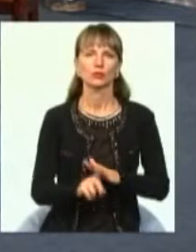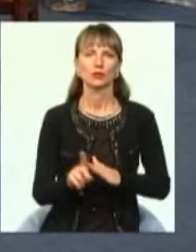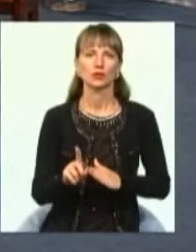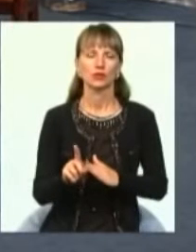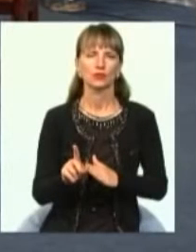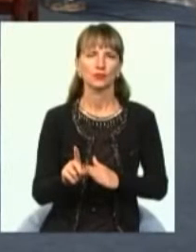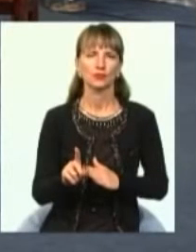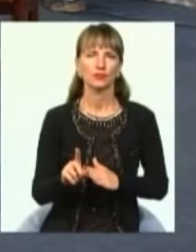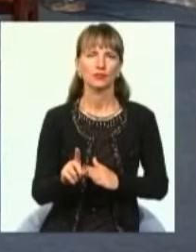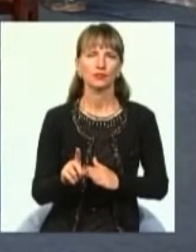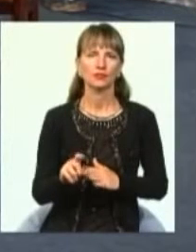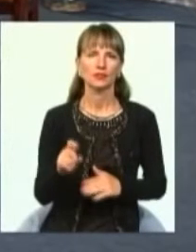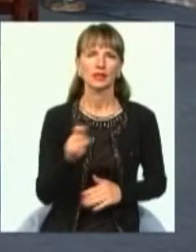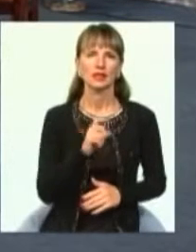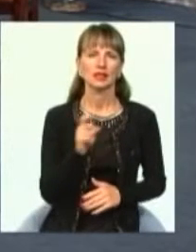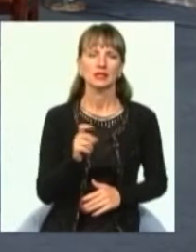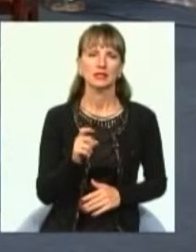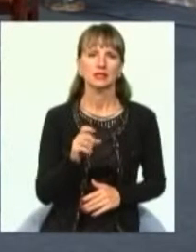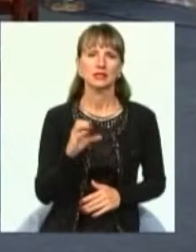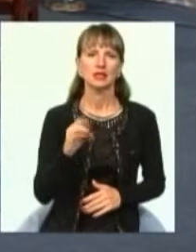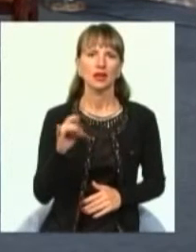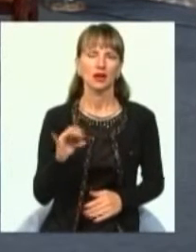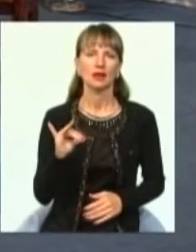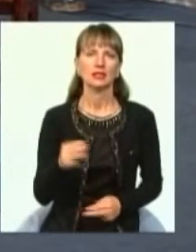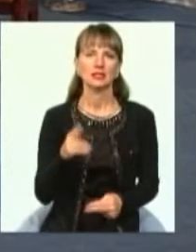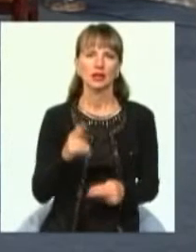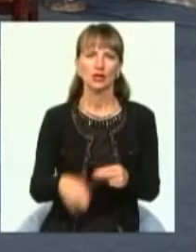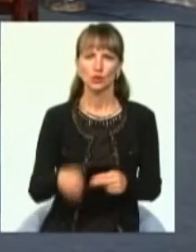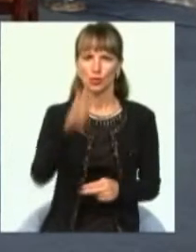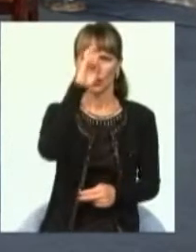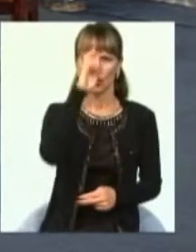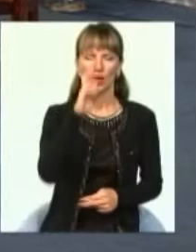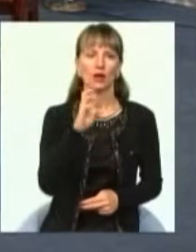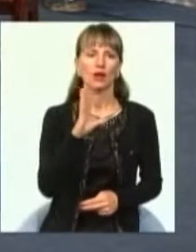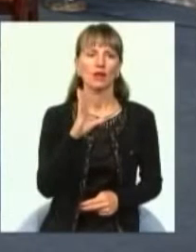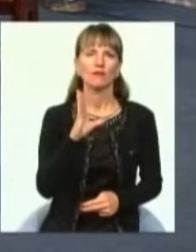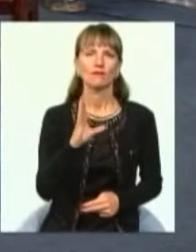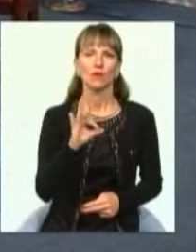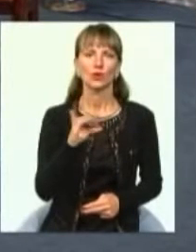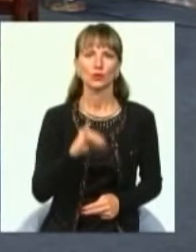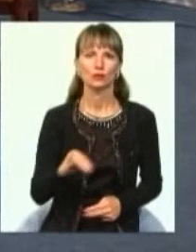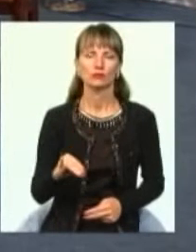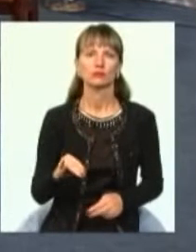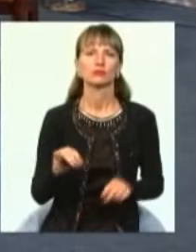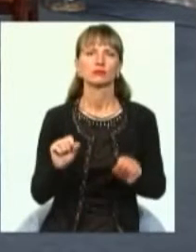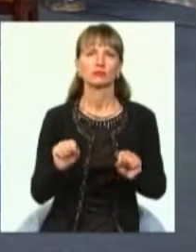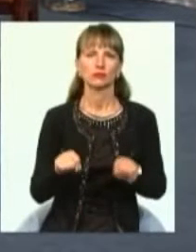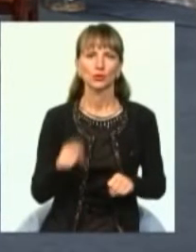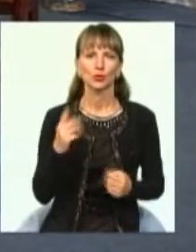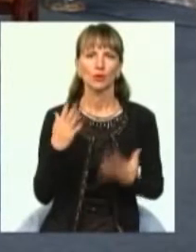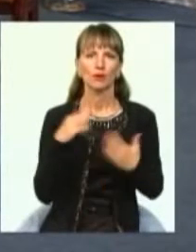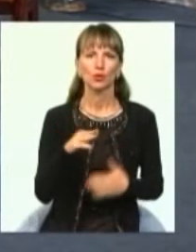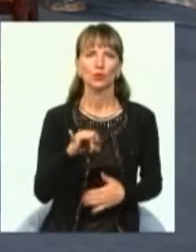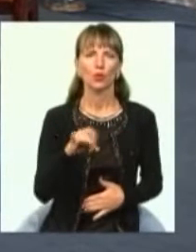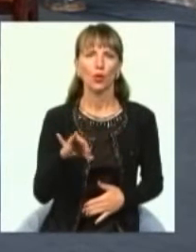з офіцера і закінчує... Королевою. Не королем, а королевою, так. Можна навіть